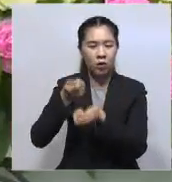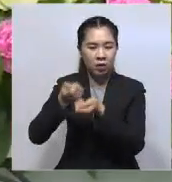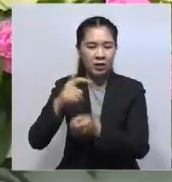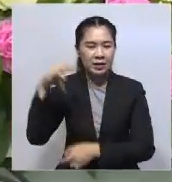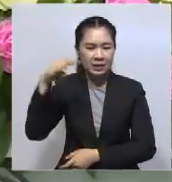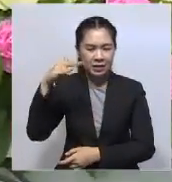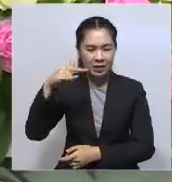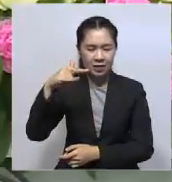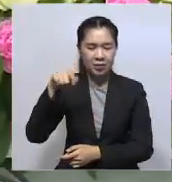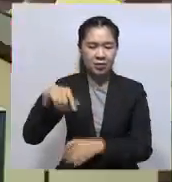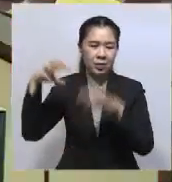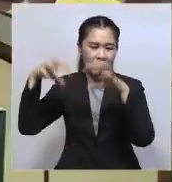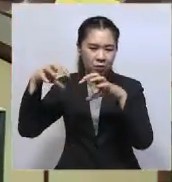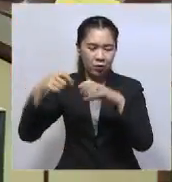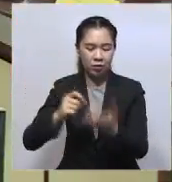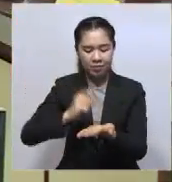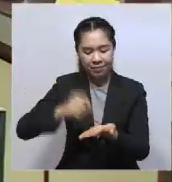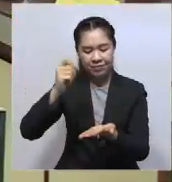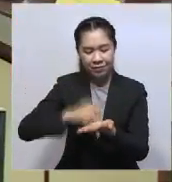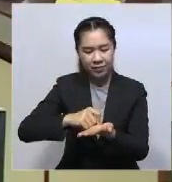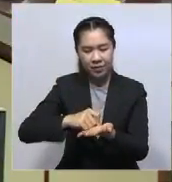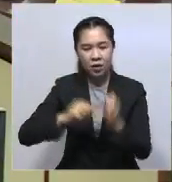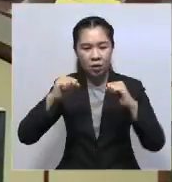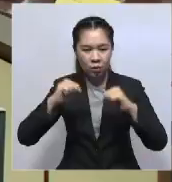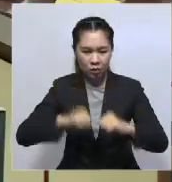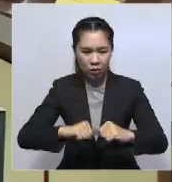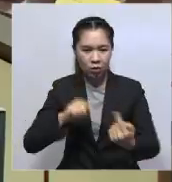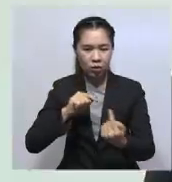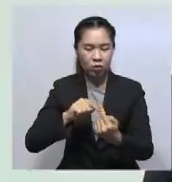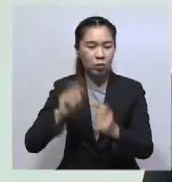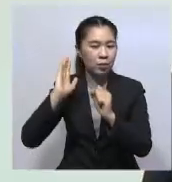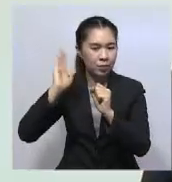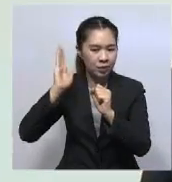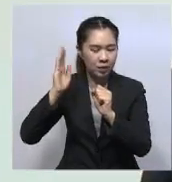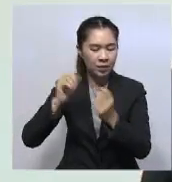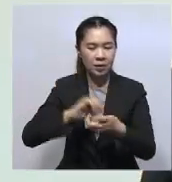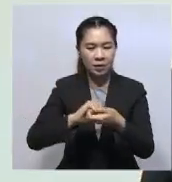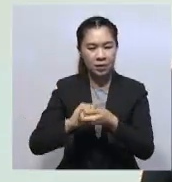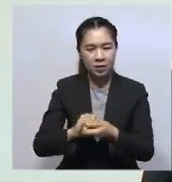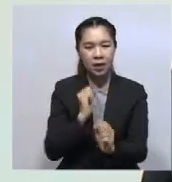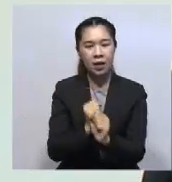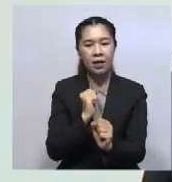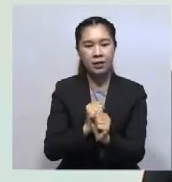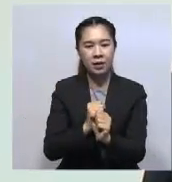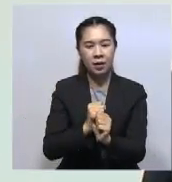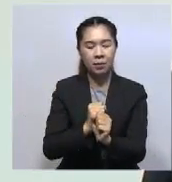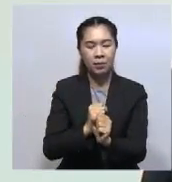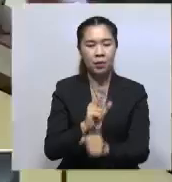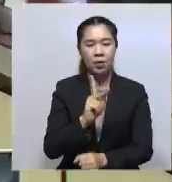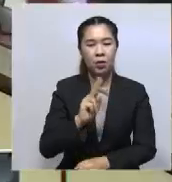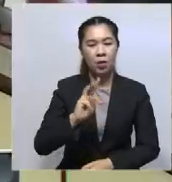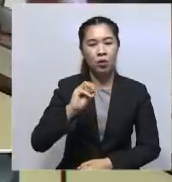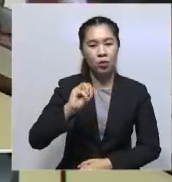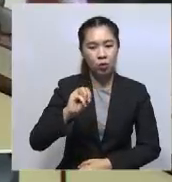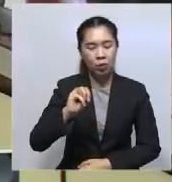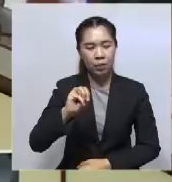มลงนามในพิธีบันทึกข้อตกลงความร่วมมือด้านสารสนเทศและการประชาสัมพันธ์การปฏิบัติการฝนหลวงระหว่างกรมฝนหลวงและการบิน